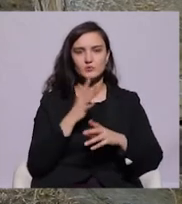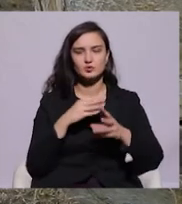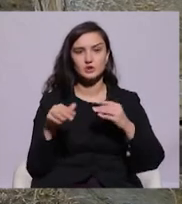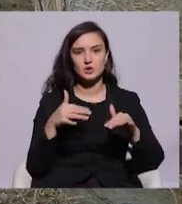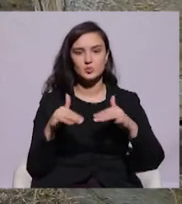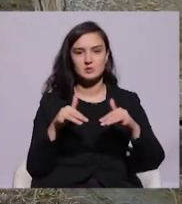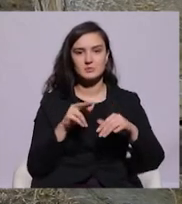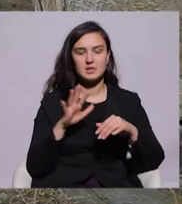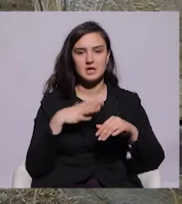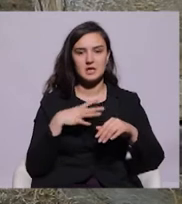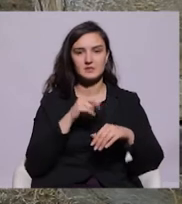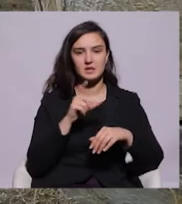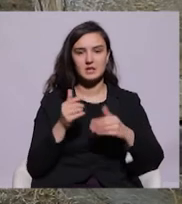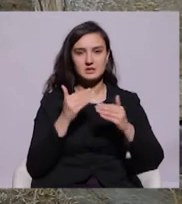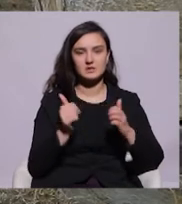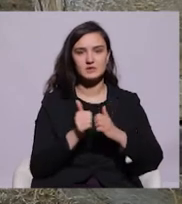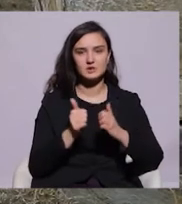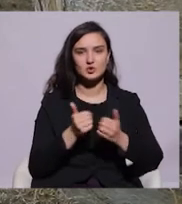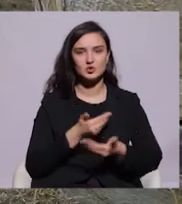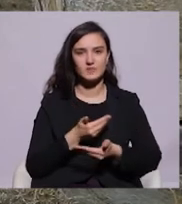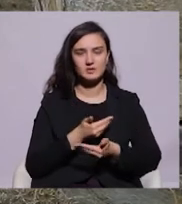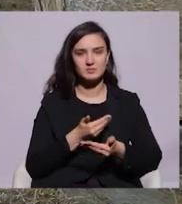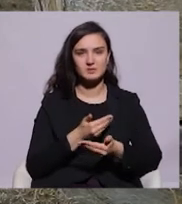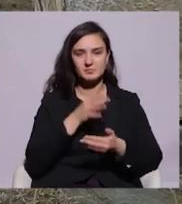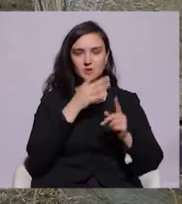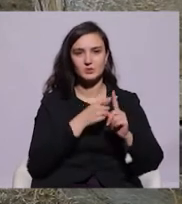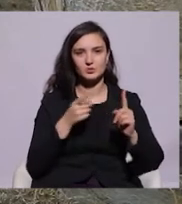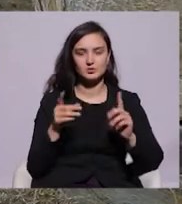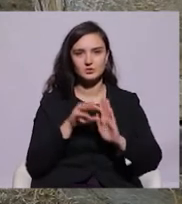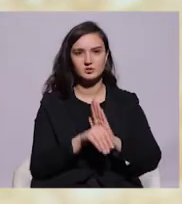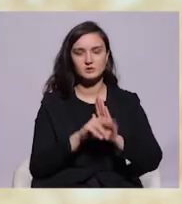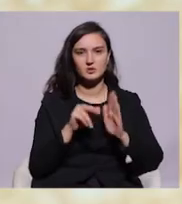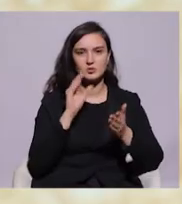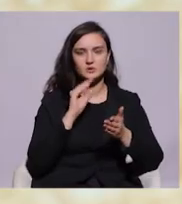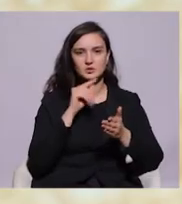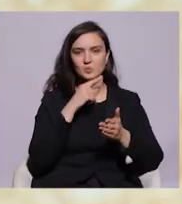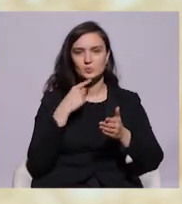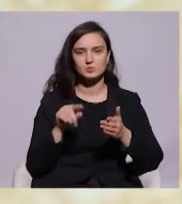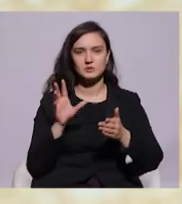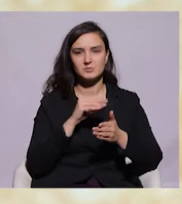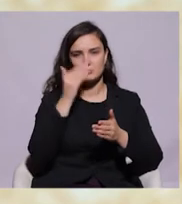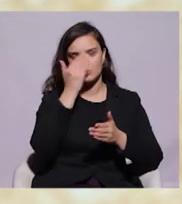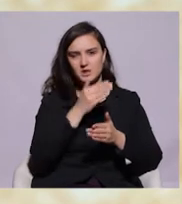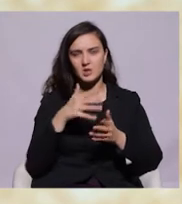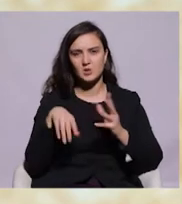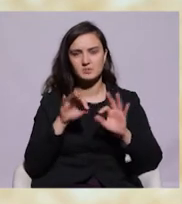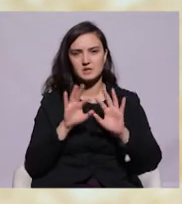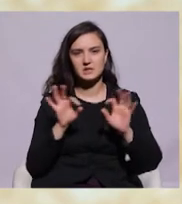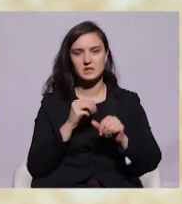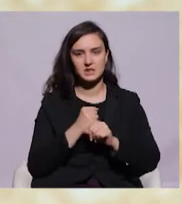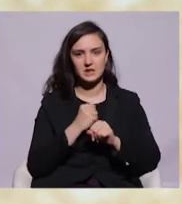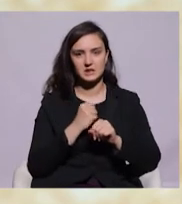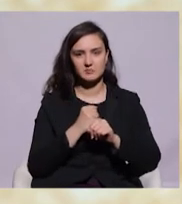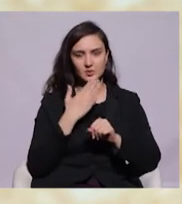ეროვნული შეესუსტებინათ არაქართველი ხალხის გვერდით ცხოვრების პერიოდში და როდესაც რუსები მოსახლეობის